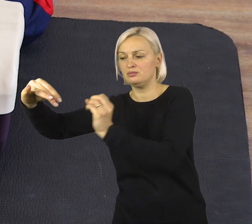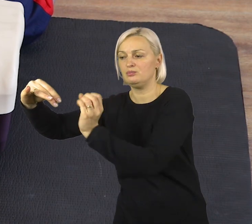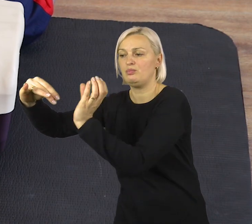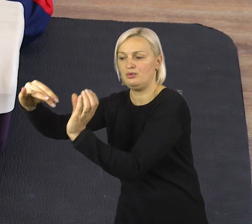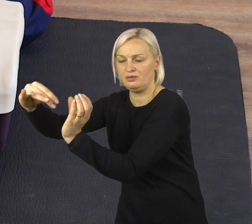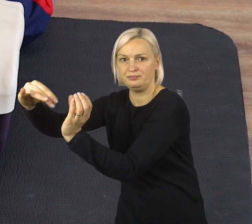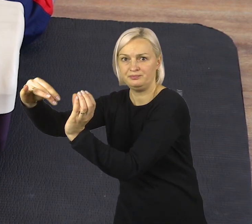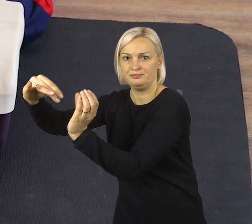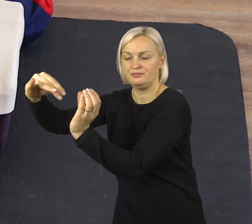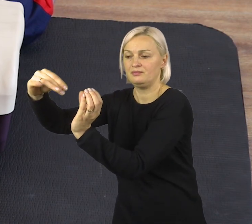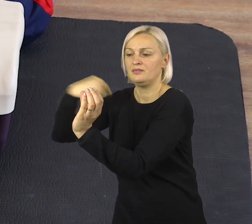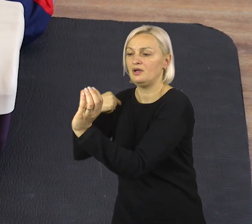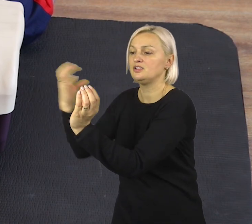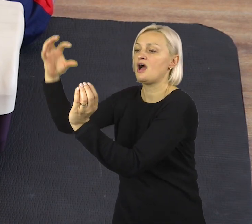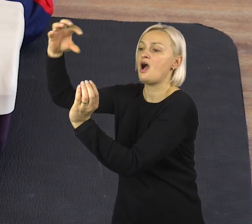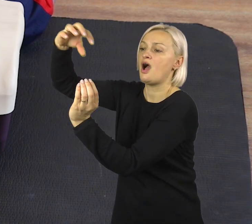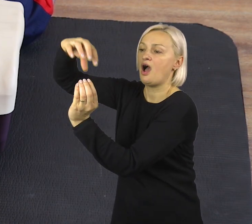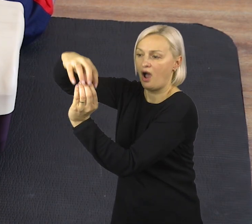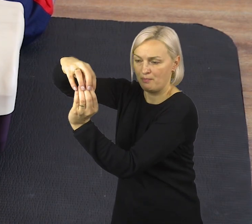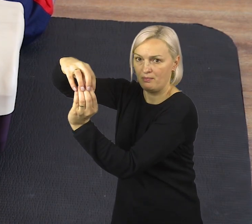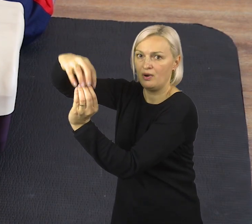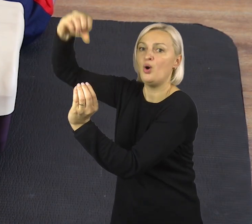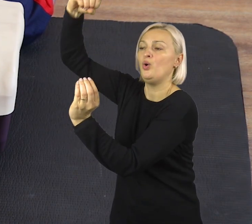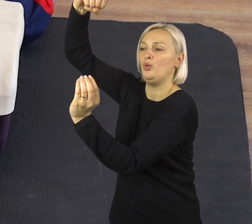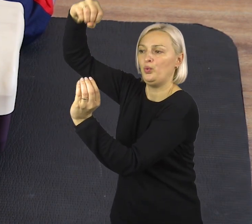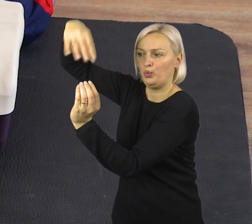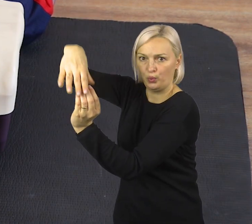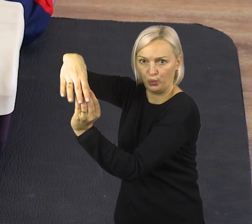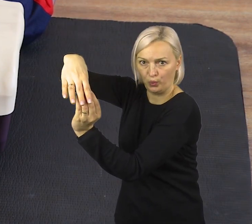tampriai apžiosiu burną ir atliksiu 2 įpūtimus.